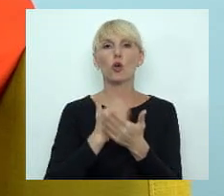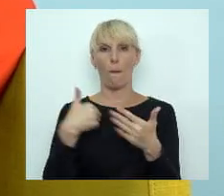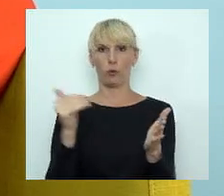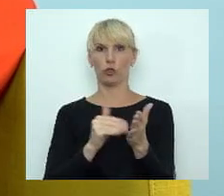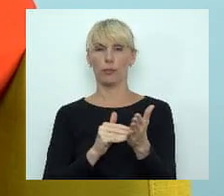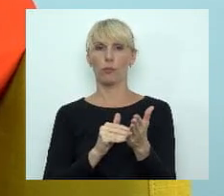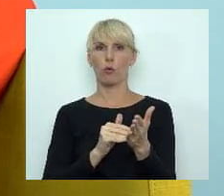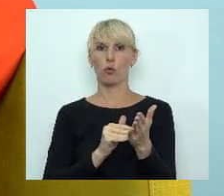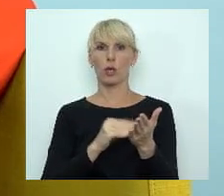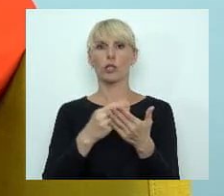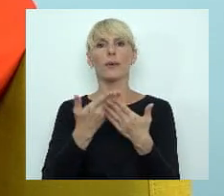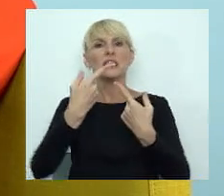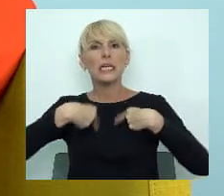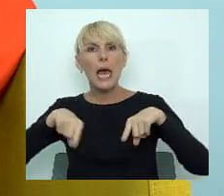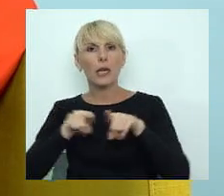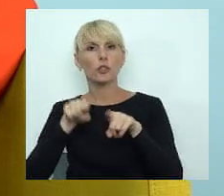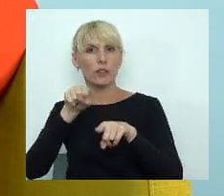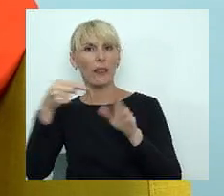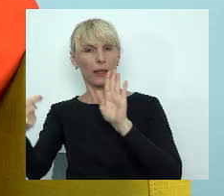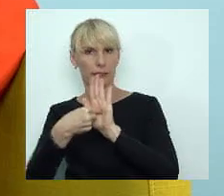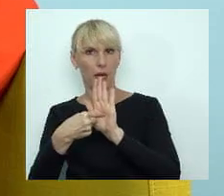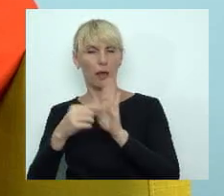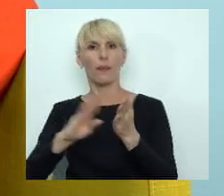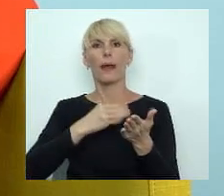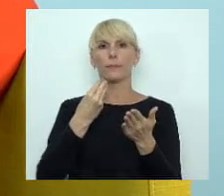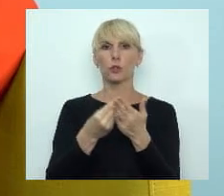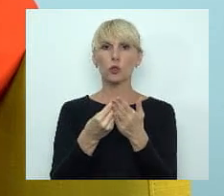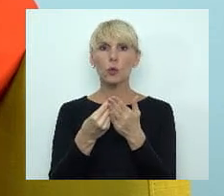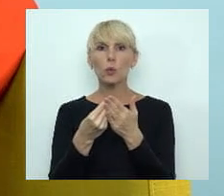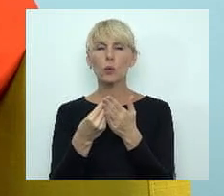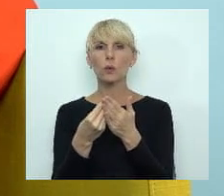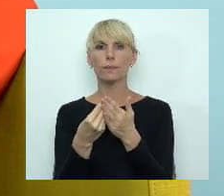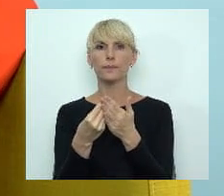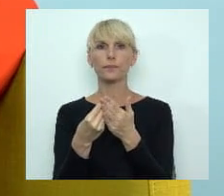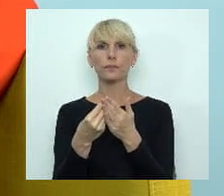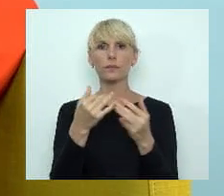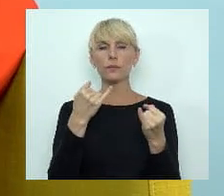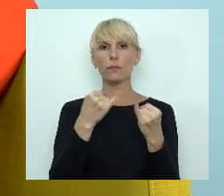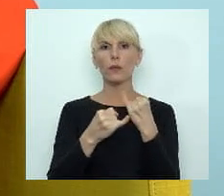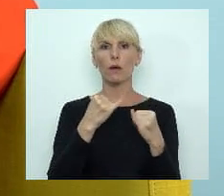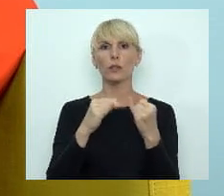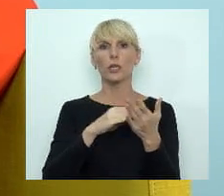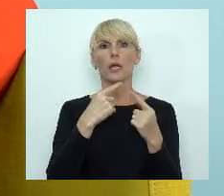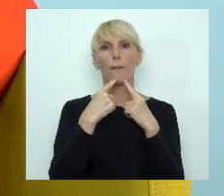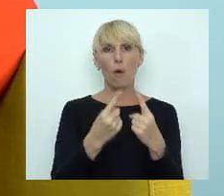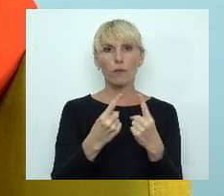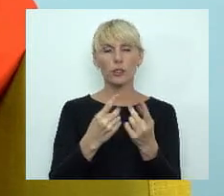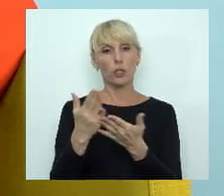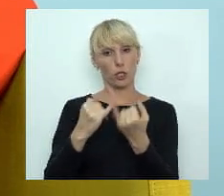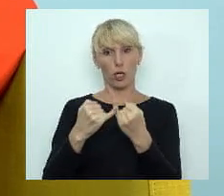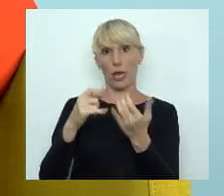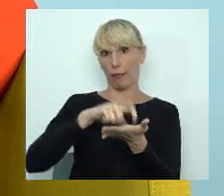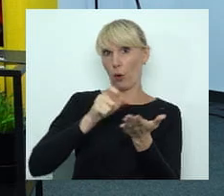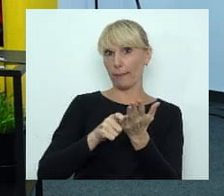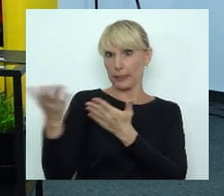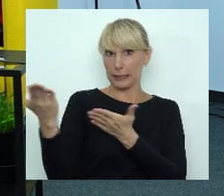tego, żeby zrealizować określony cel. To przekładając to na język naszego przykładu. Czy jest niezbędne do tego, żeby zaprosić mnie do